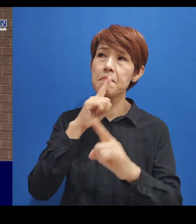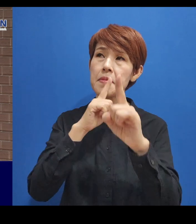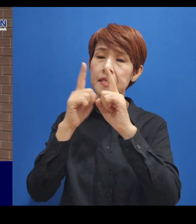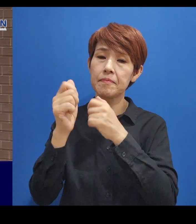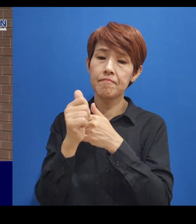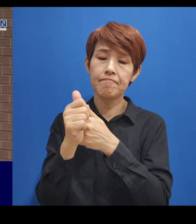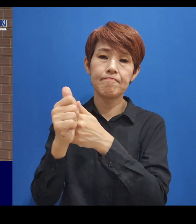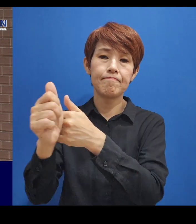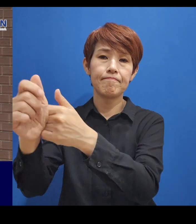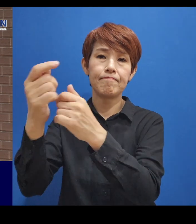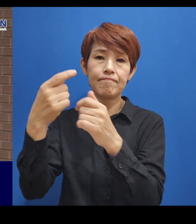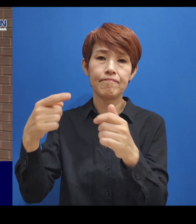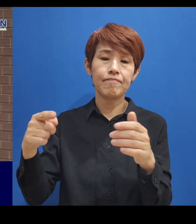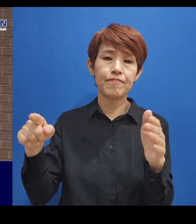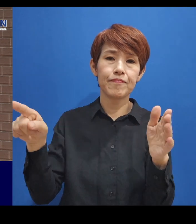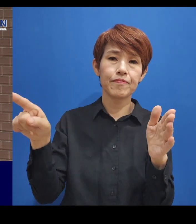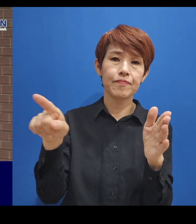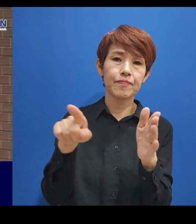따르려고